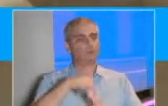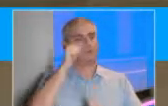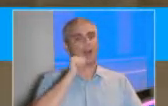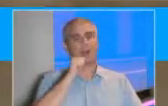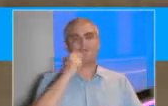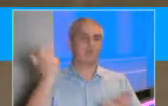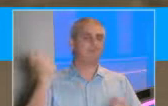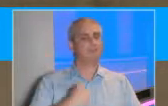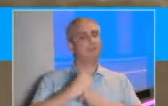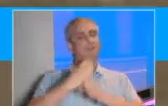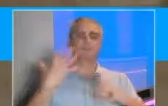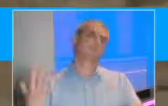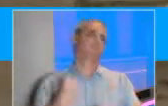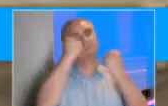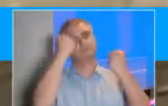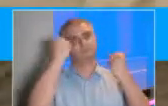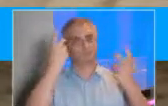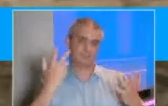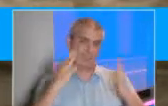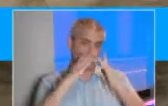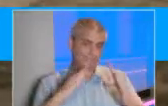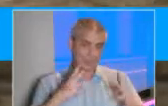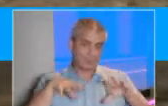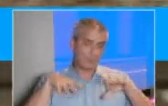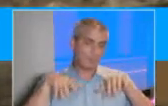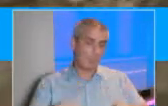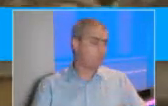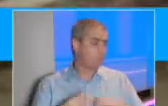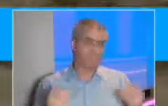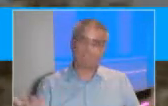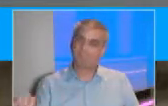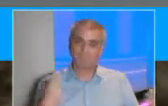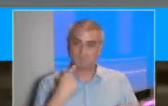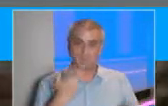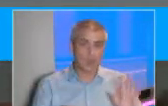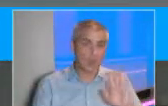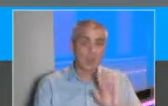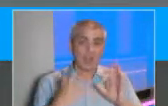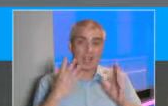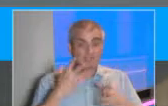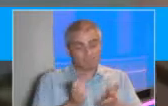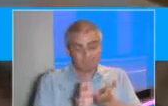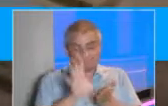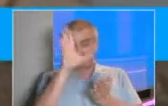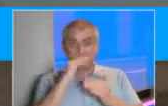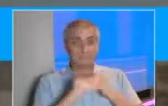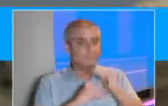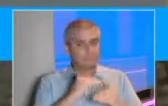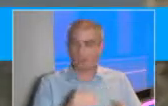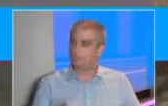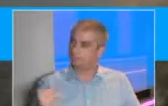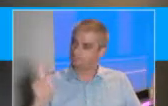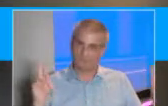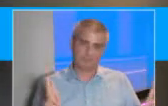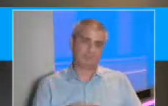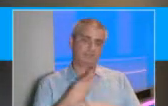שנקרא האביר, שאולי יצליח להוציא את לבנון מהבוץ, אבל כמו שאמרנו, להוציא את חיזבאללה מלבנון זה משימה כמעט